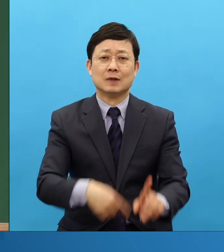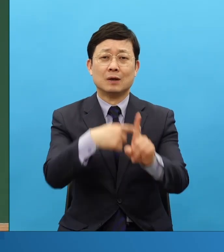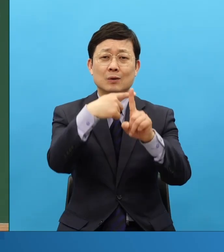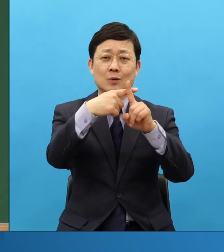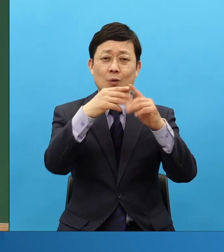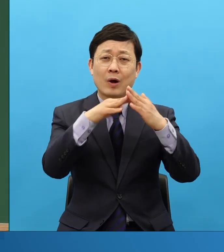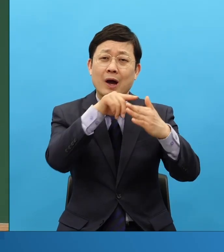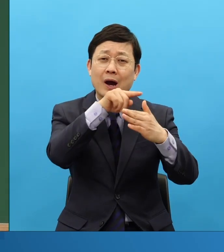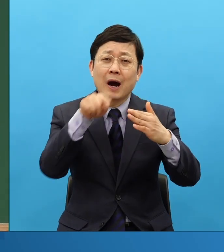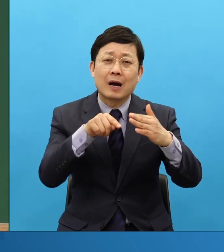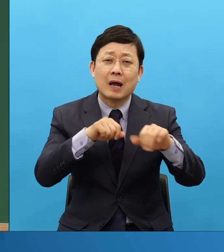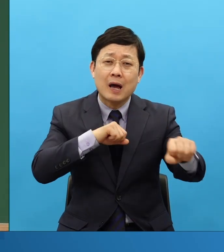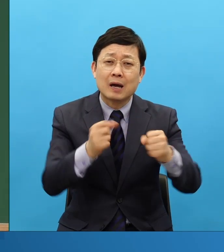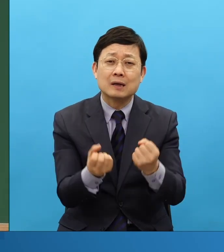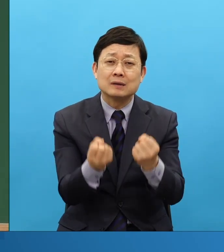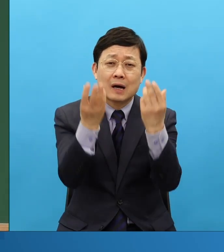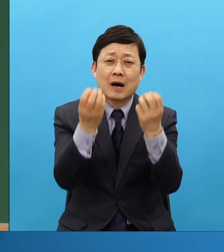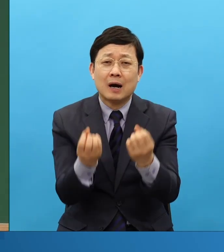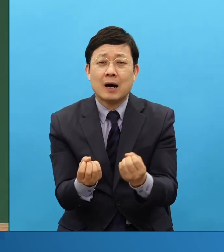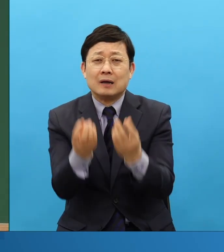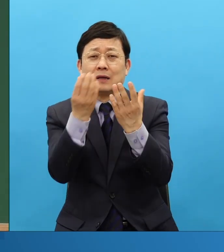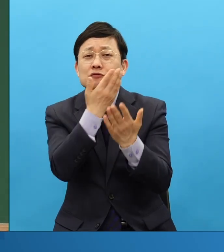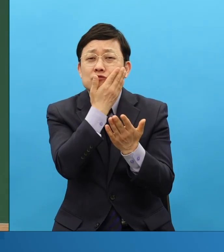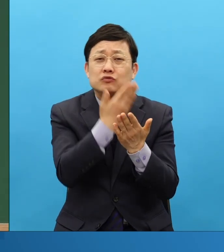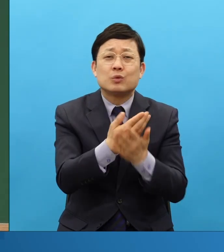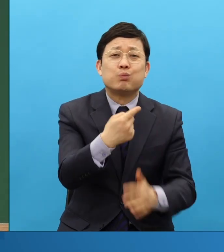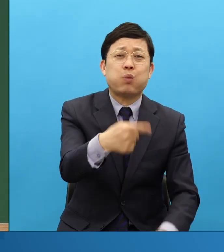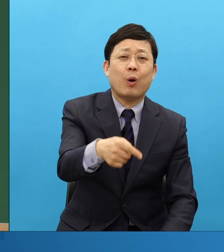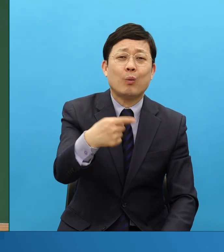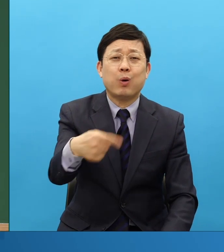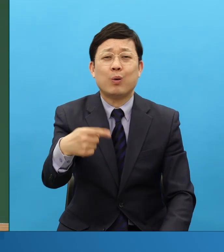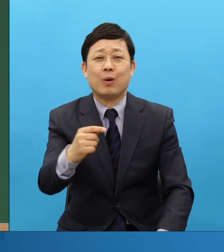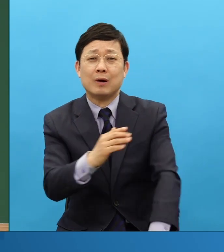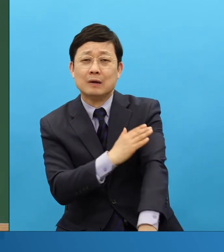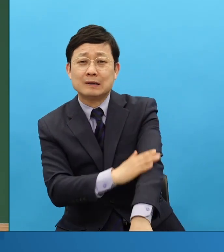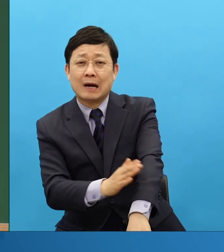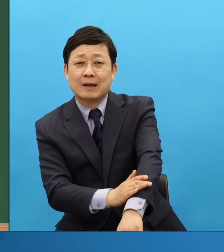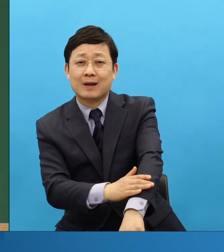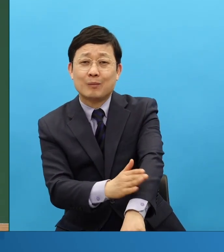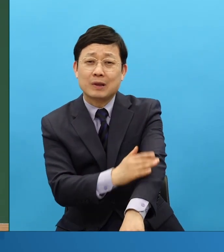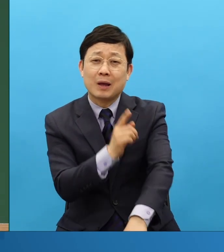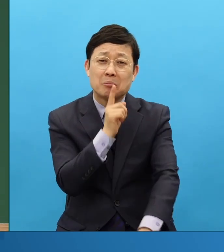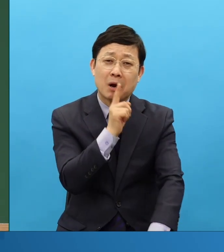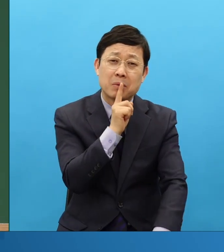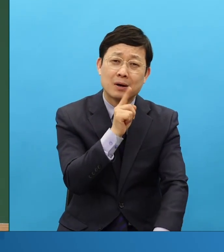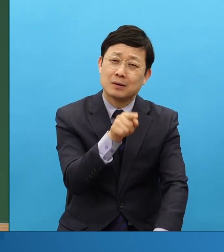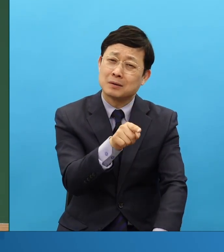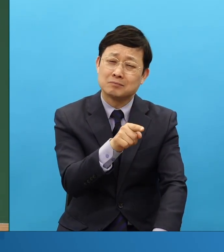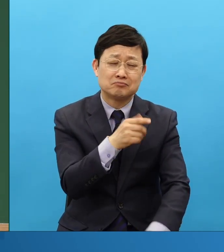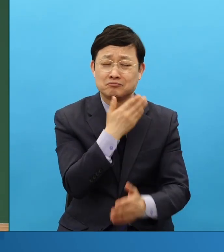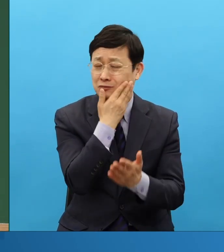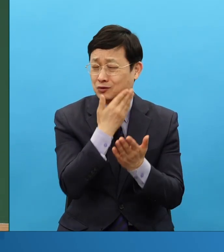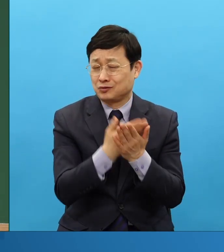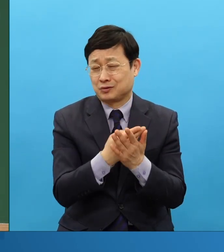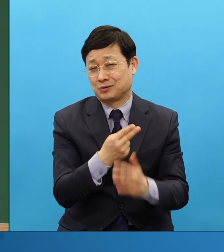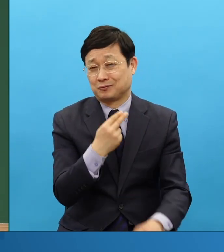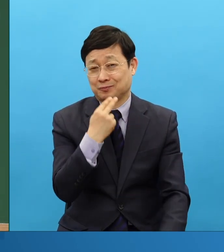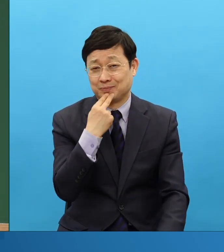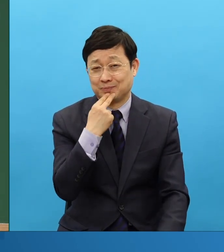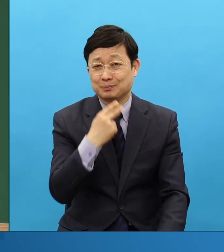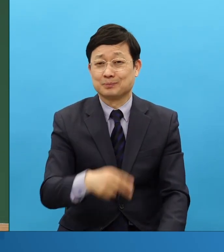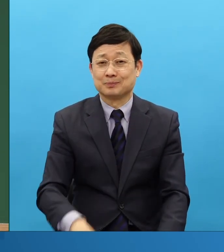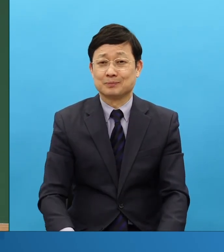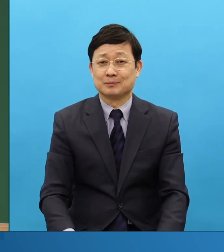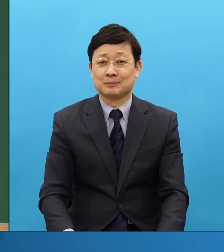있습니까? Now what other thing is so important inside? 우리가 뭐 잘한다 못한다 그게 뭐 중요합니까? Oh, this is good and this is wrong. And this is correct. What? Why